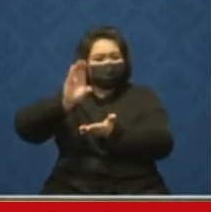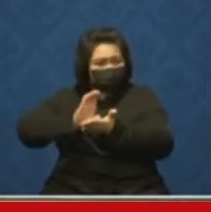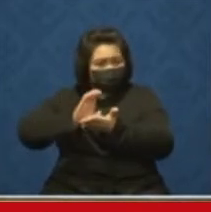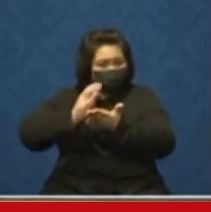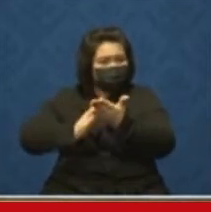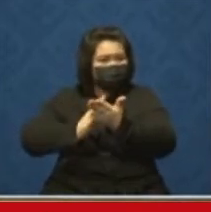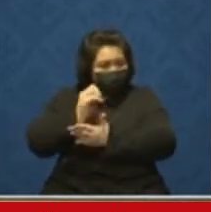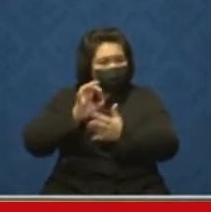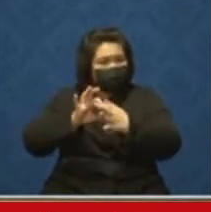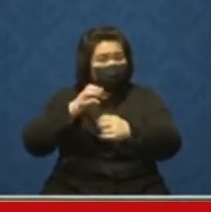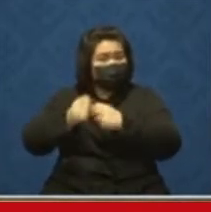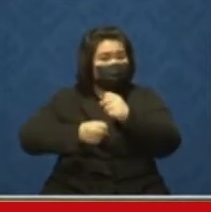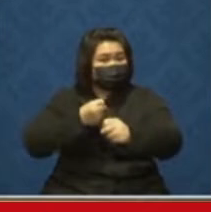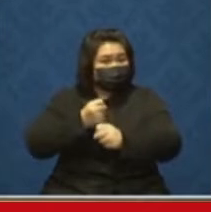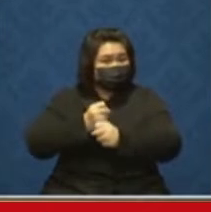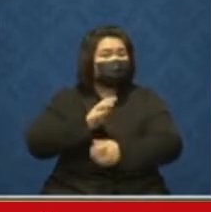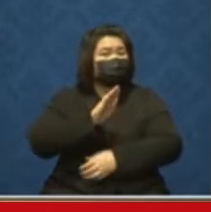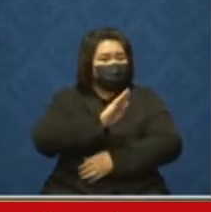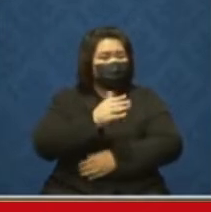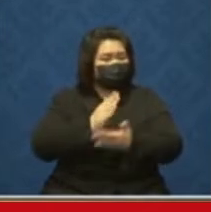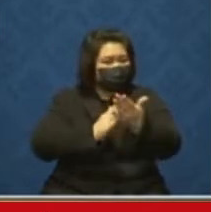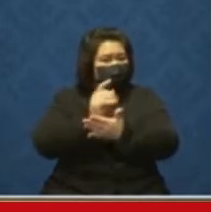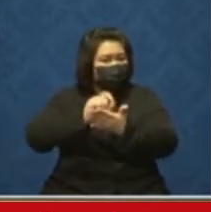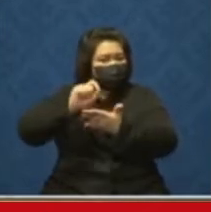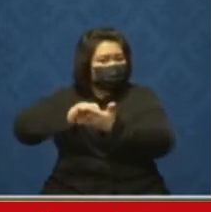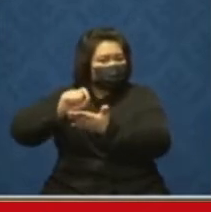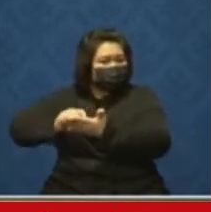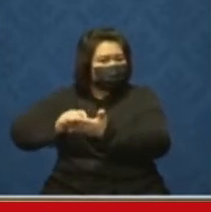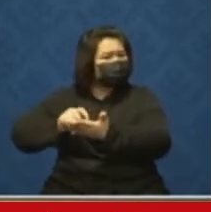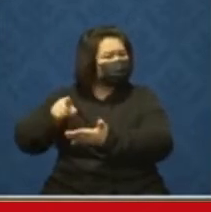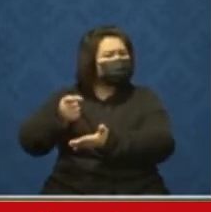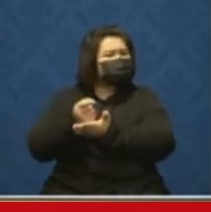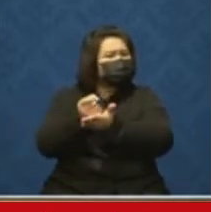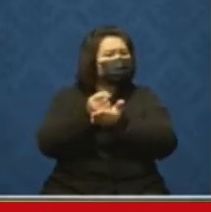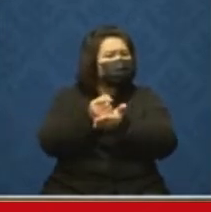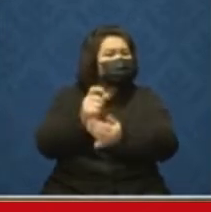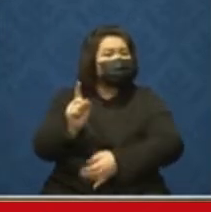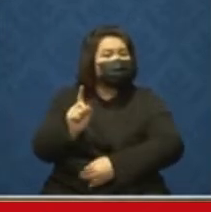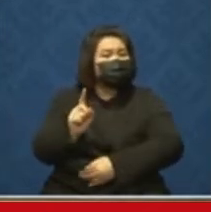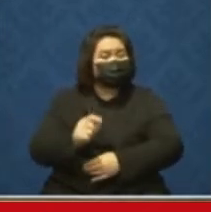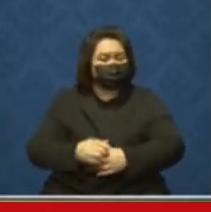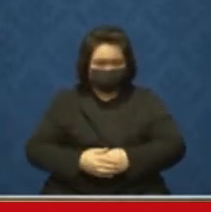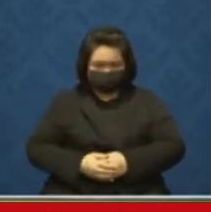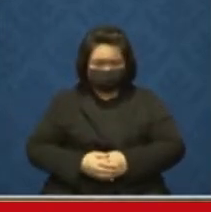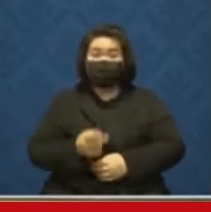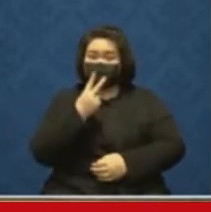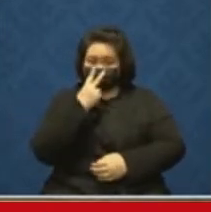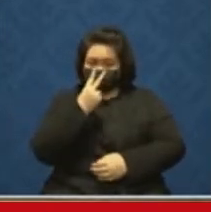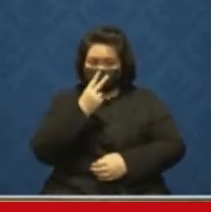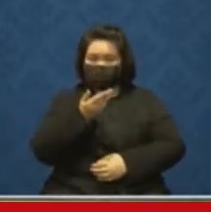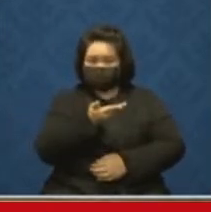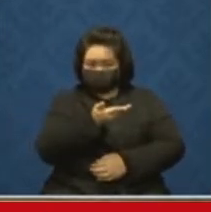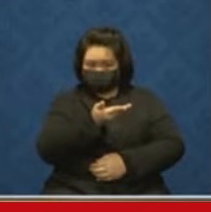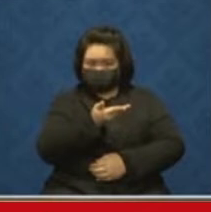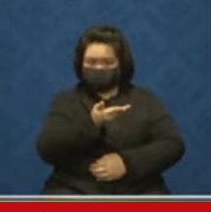รายจายประจปีของสำนกงานด้วยแล้วมเอื้อยัไครับ จะแสดงใหเหนนะครบ เอกส